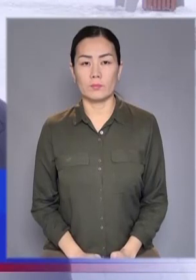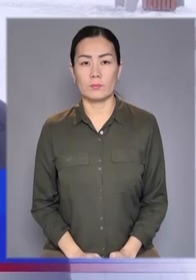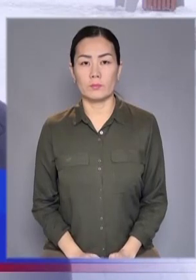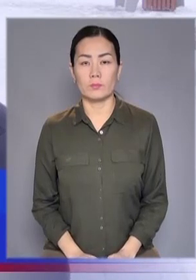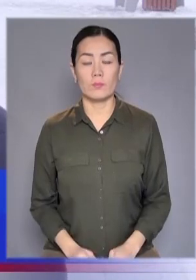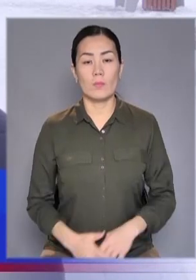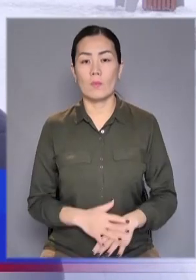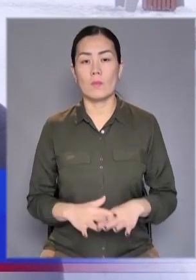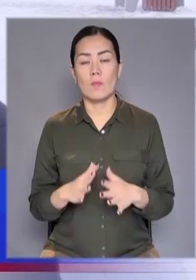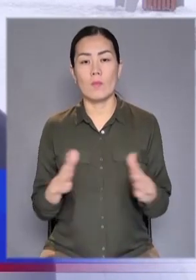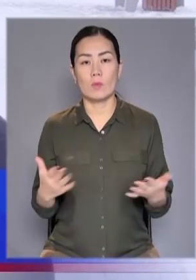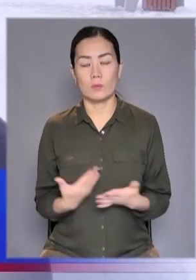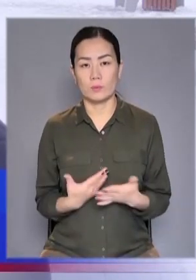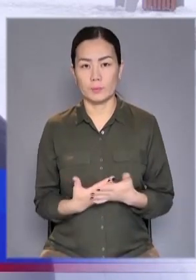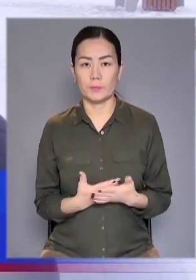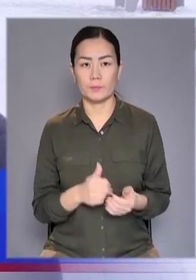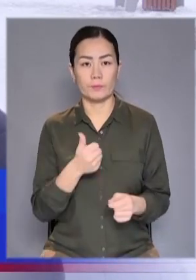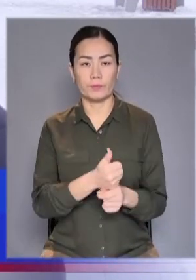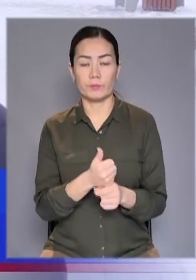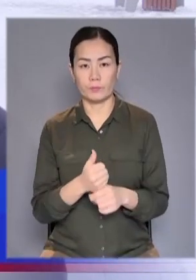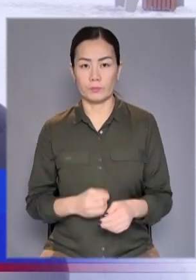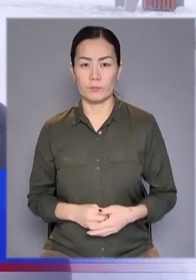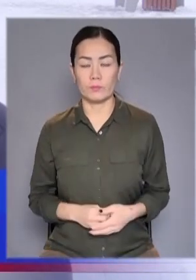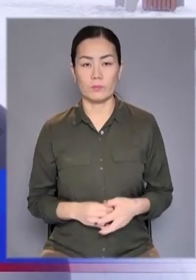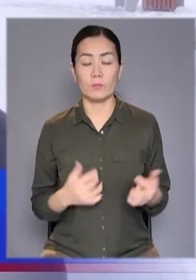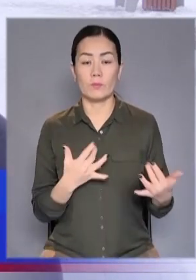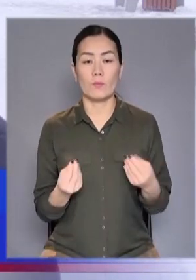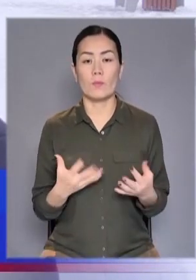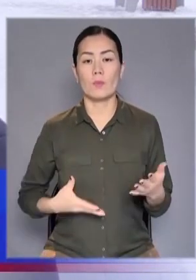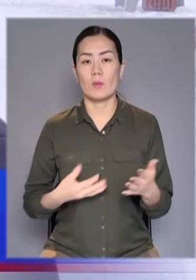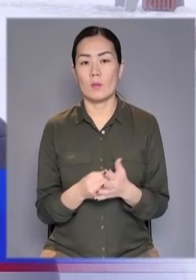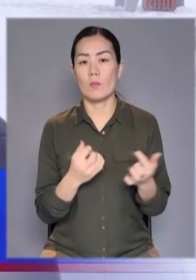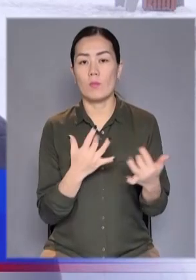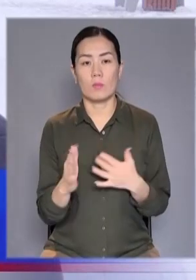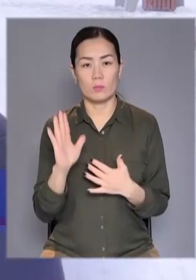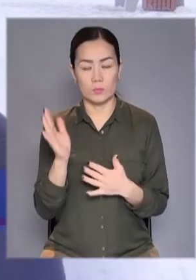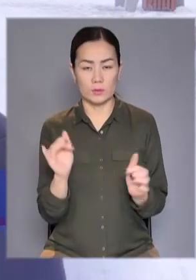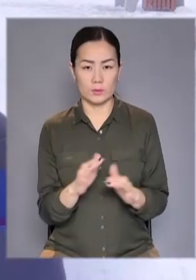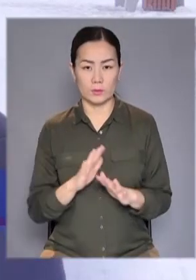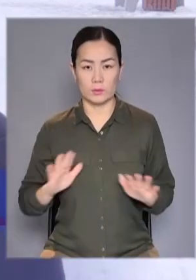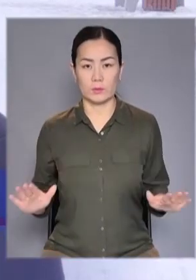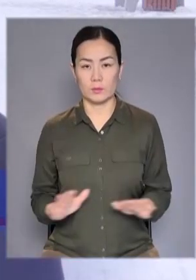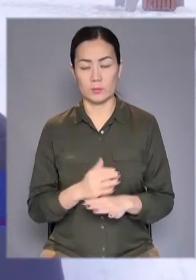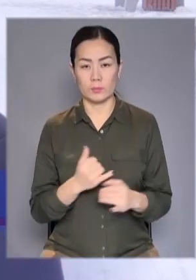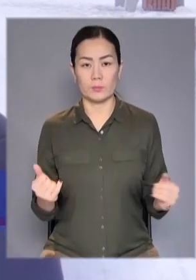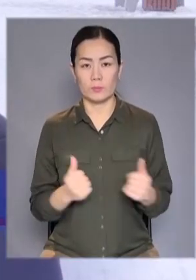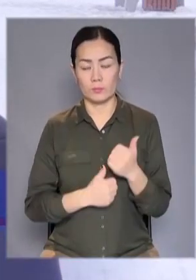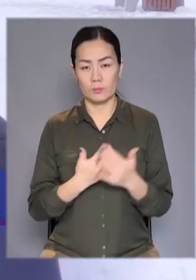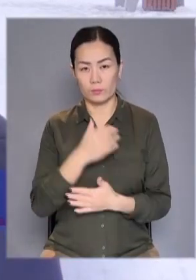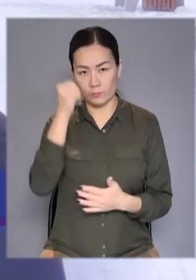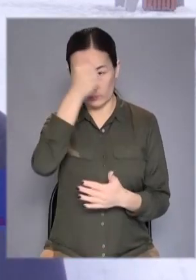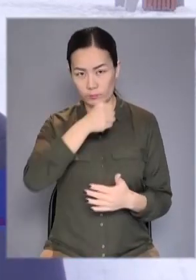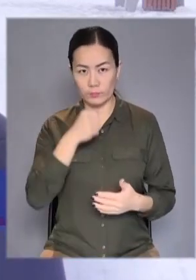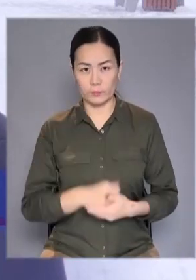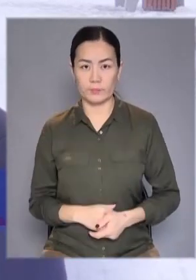халықтың ең басым көпшілігінің басты мәселесі қанша қаражат бөлініп жатыр. Оған келетін болсақ,